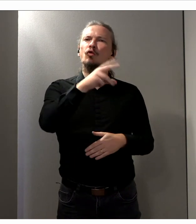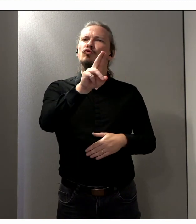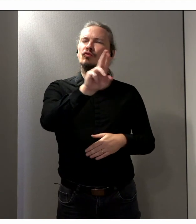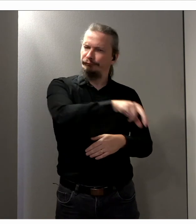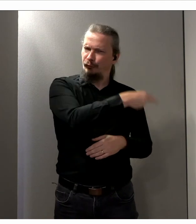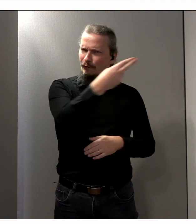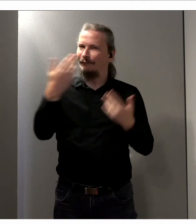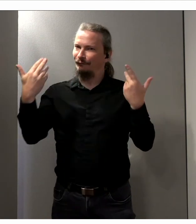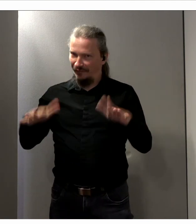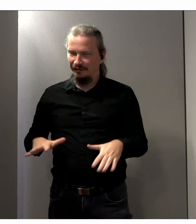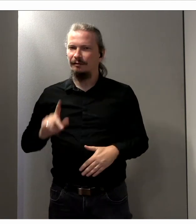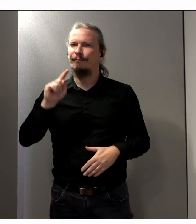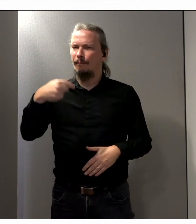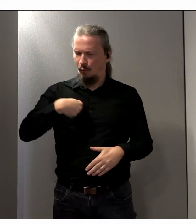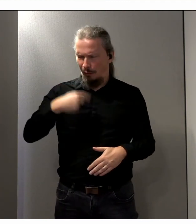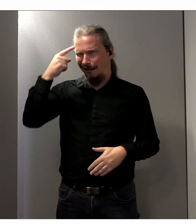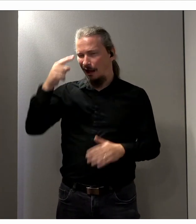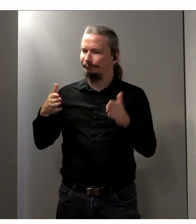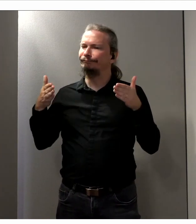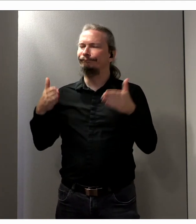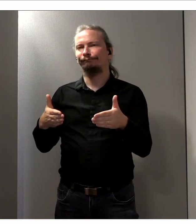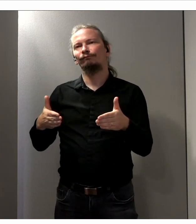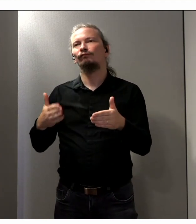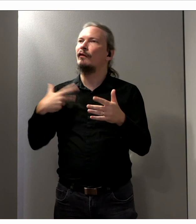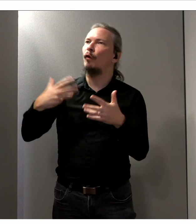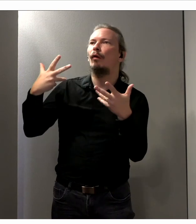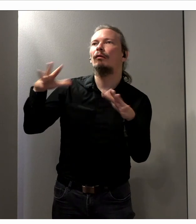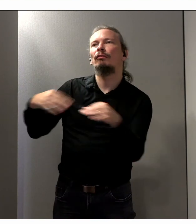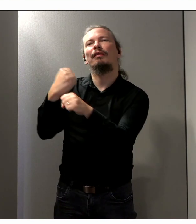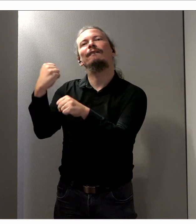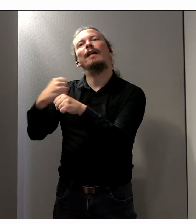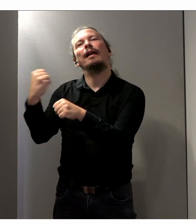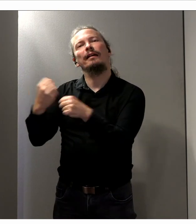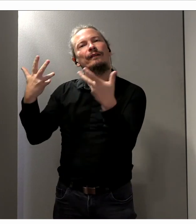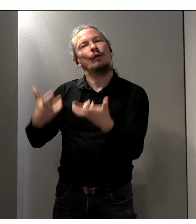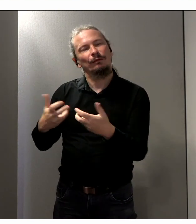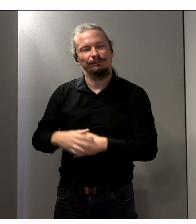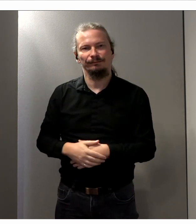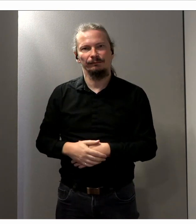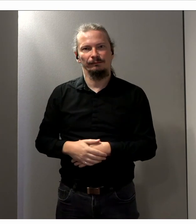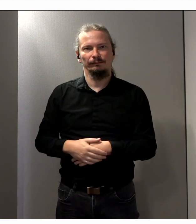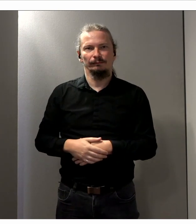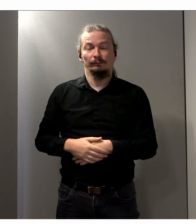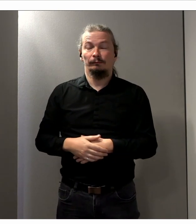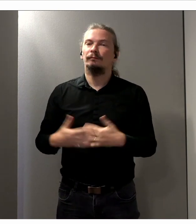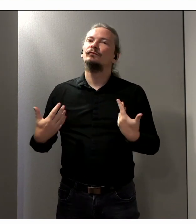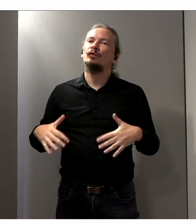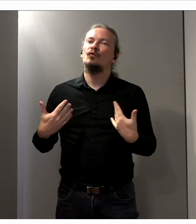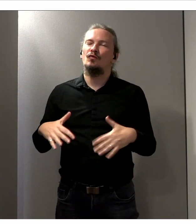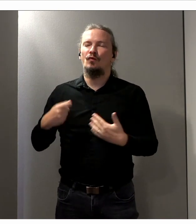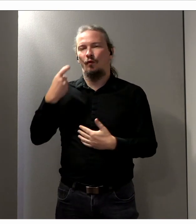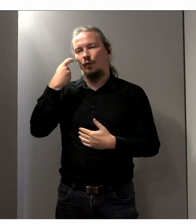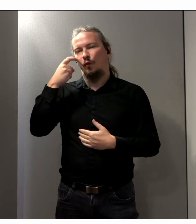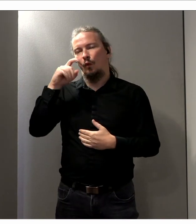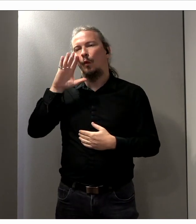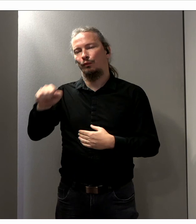l'ONU, je me suis porté sur le marché du travail. Et là, je me suis très vite rendu compte